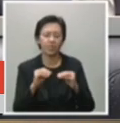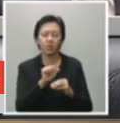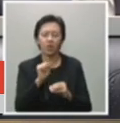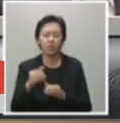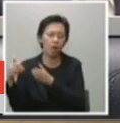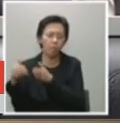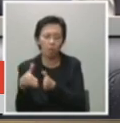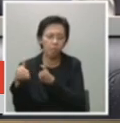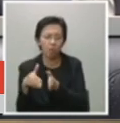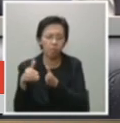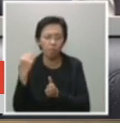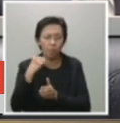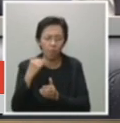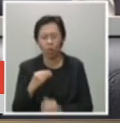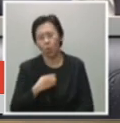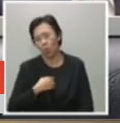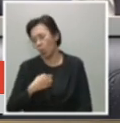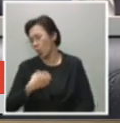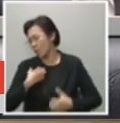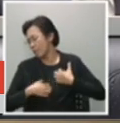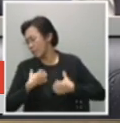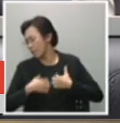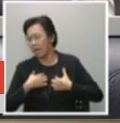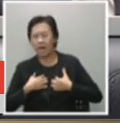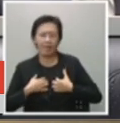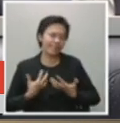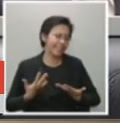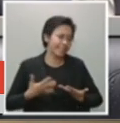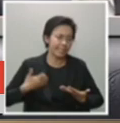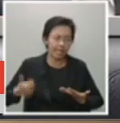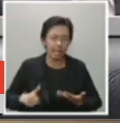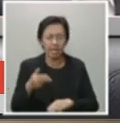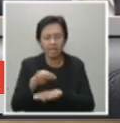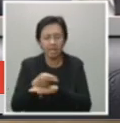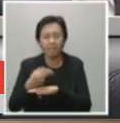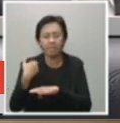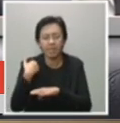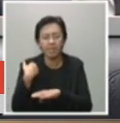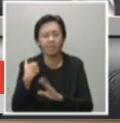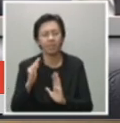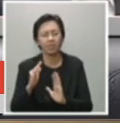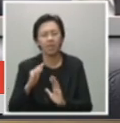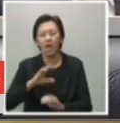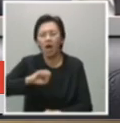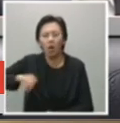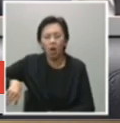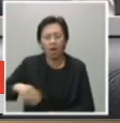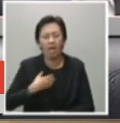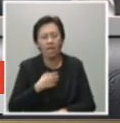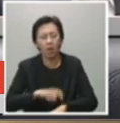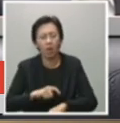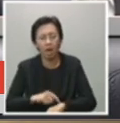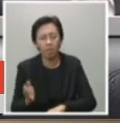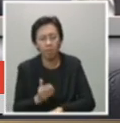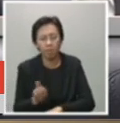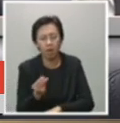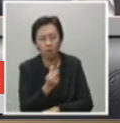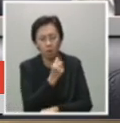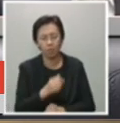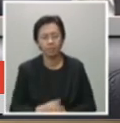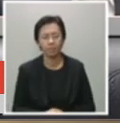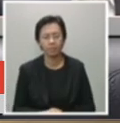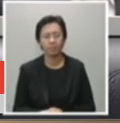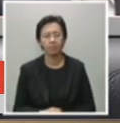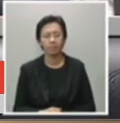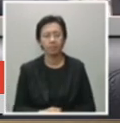ากี่เรื่องต่อกี่เรื่องมันน่ารำคาญความจริงฉันมีคลิปประกอบนะคะแต่ดิฉันขออนุญาตตัดไปเพื่อที่จะประหยัดเวลาค่ะการกล่า